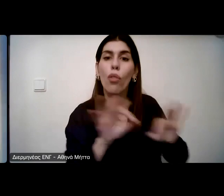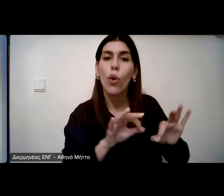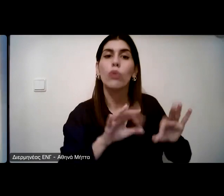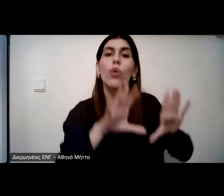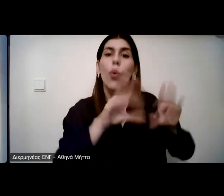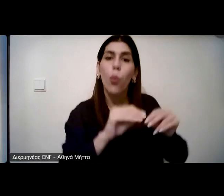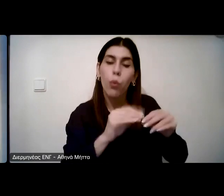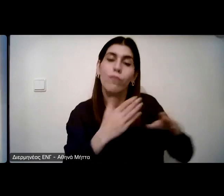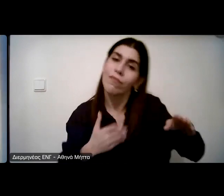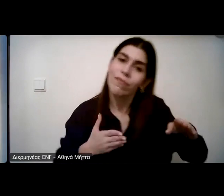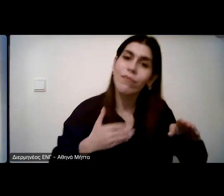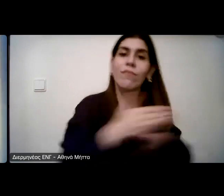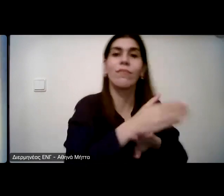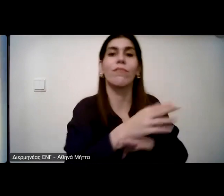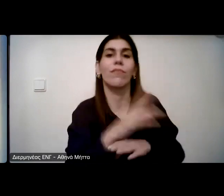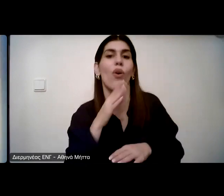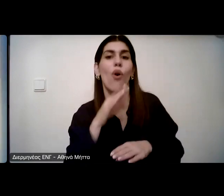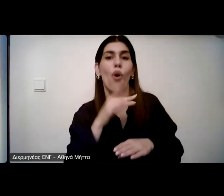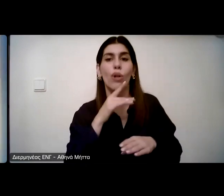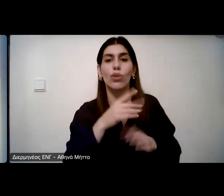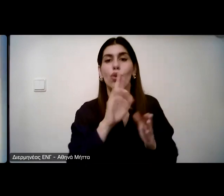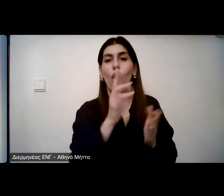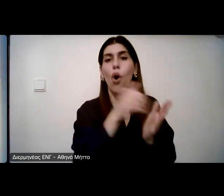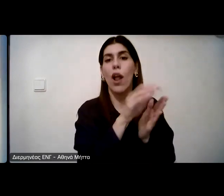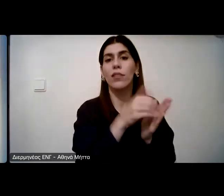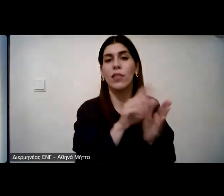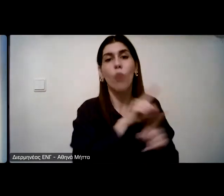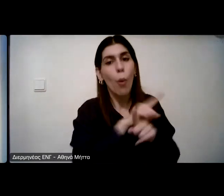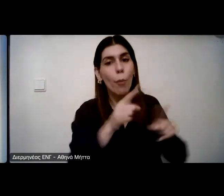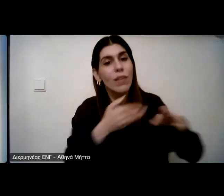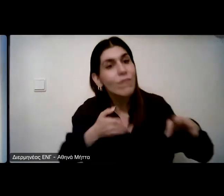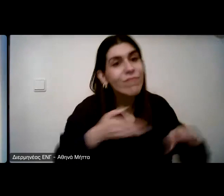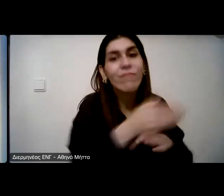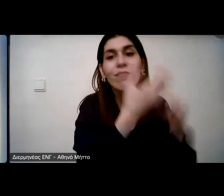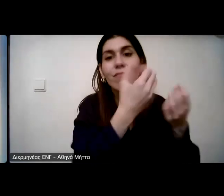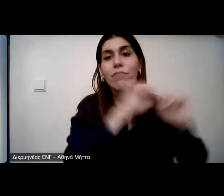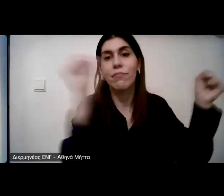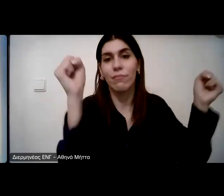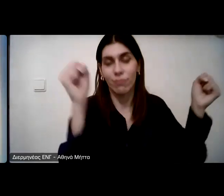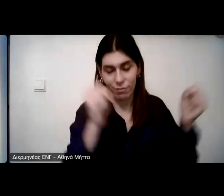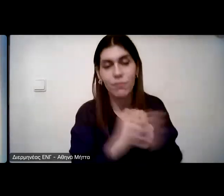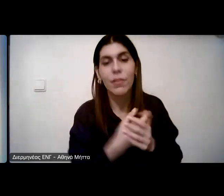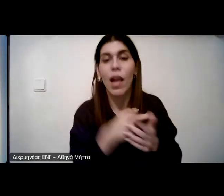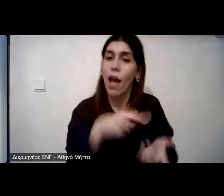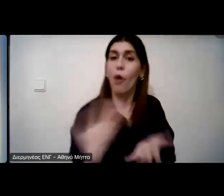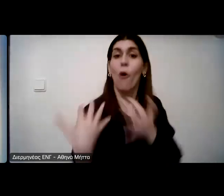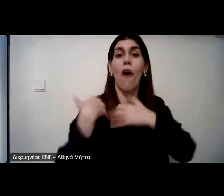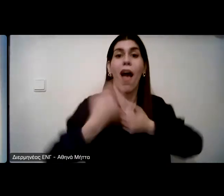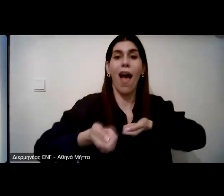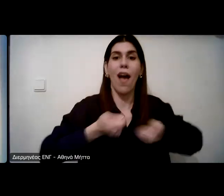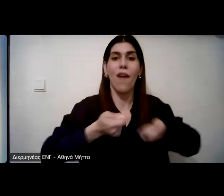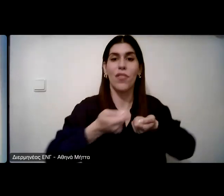δημόσια διοίκηση, που είχα την τιμή να έχω την επιστημονική ευθύνη. συνδέονται με το ζήτημα της